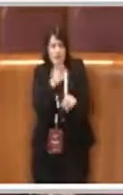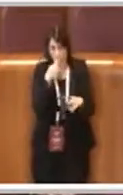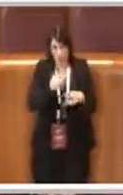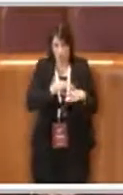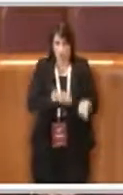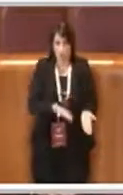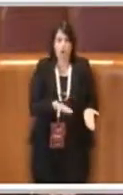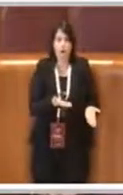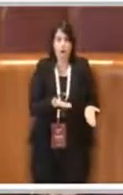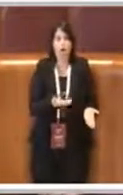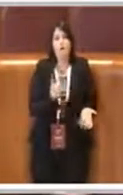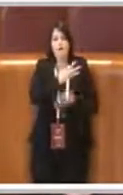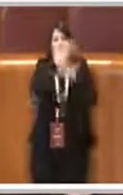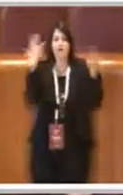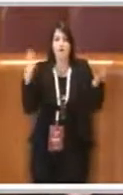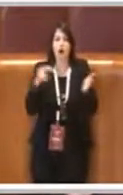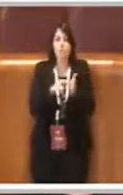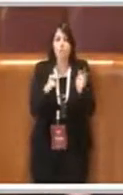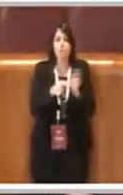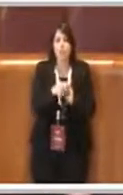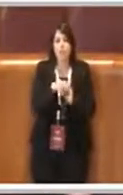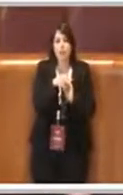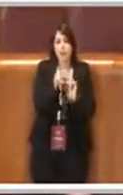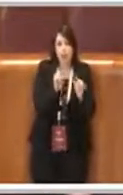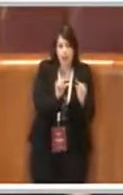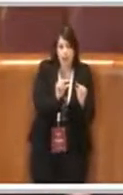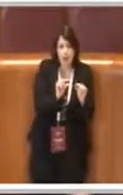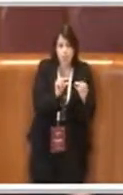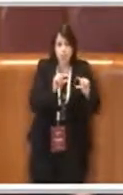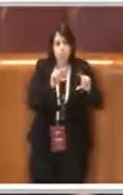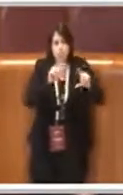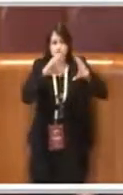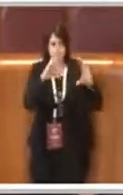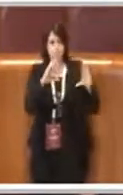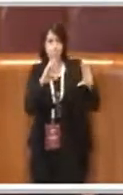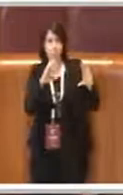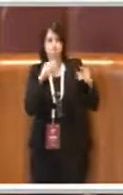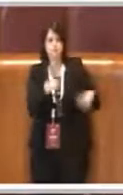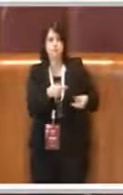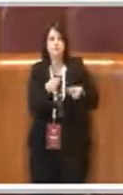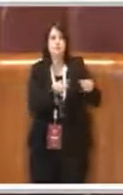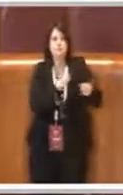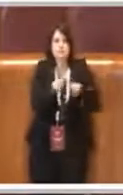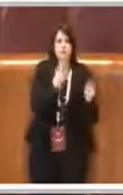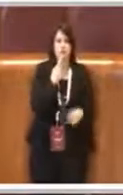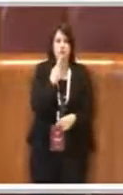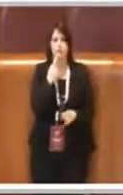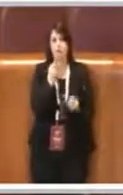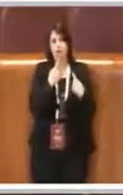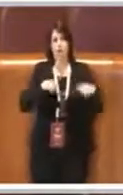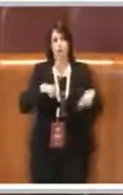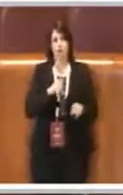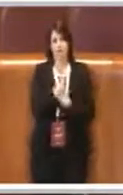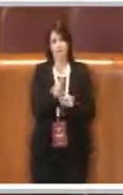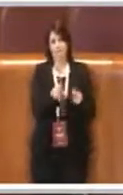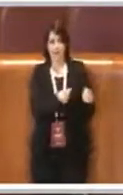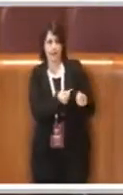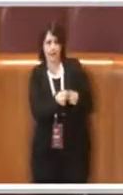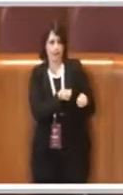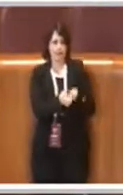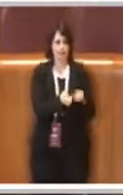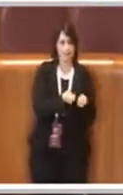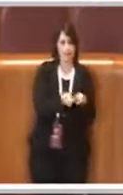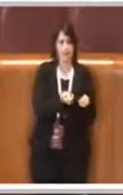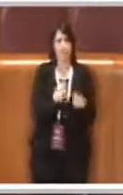che i problemi poi li deve gestire chi governa in quel momento. E io pregherei, soprattutto